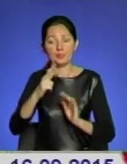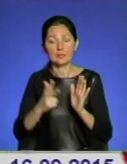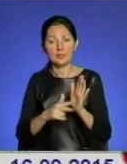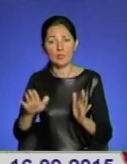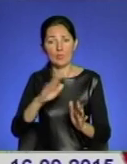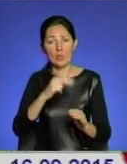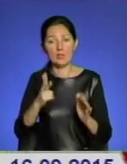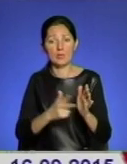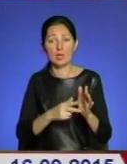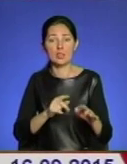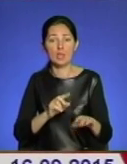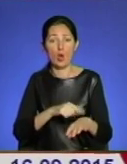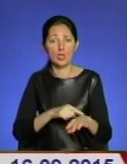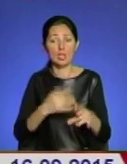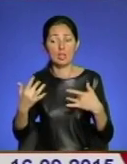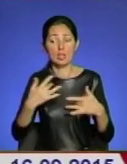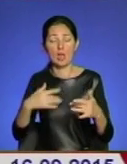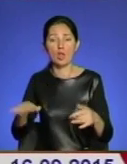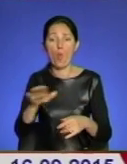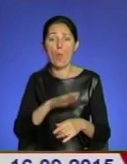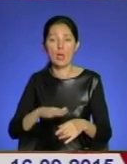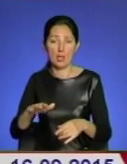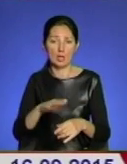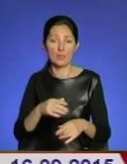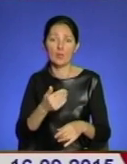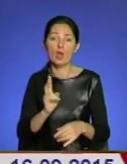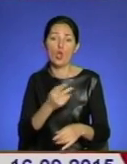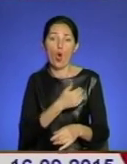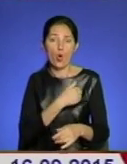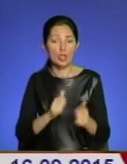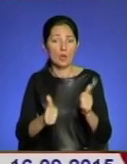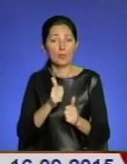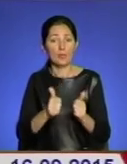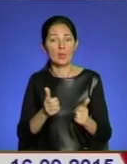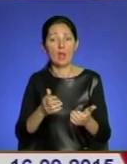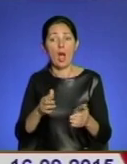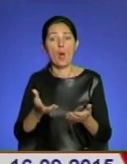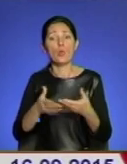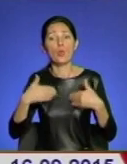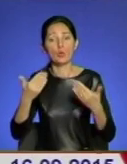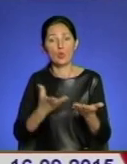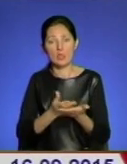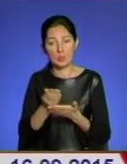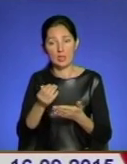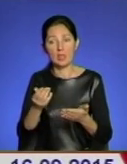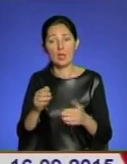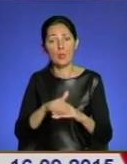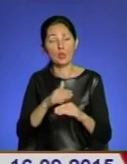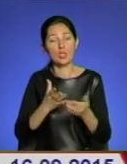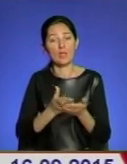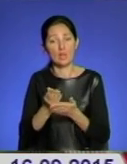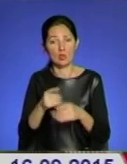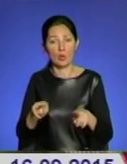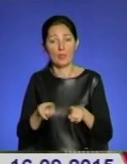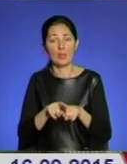о 18 годині на театральному майдані. Охочим позмагатись пропонують сплатити благодійний внесок. Таким чином